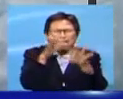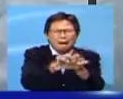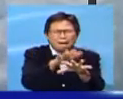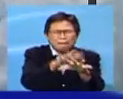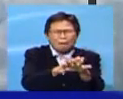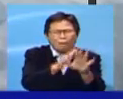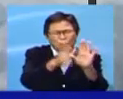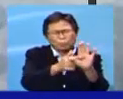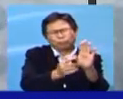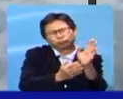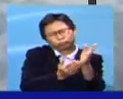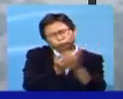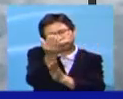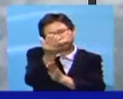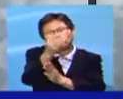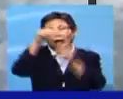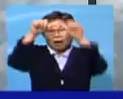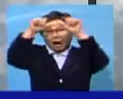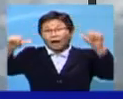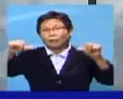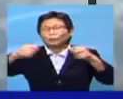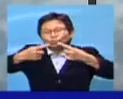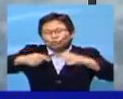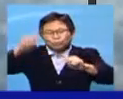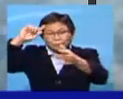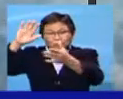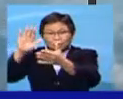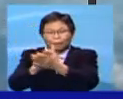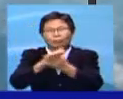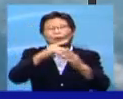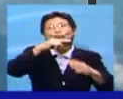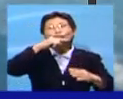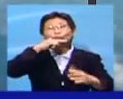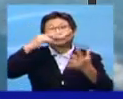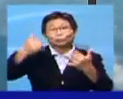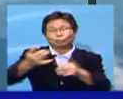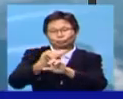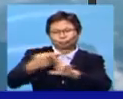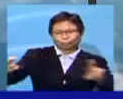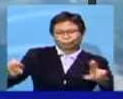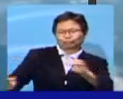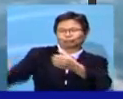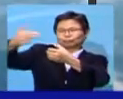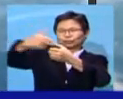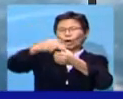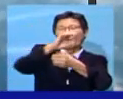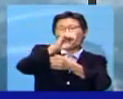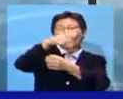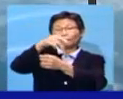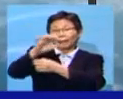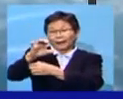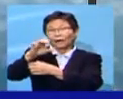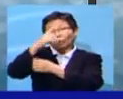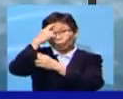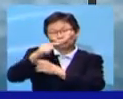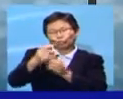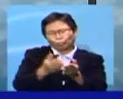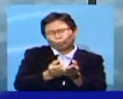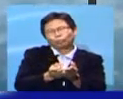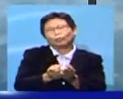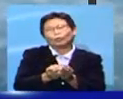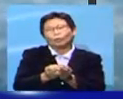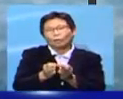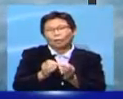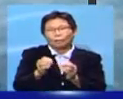berterusan meski Arab Saudi Cuba meyakinkan yang Rusia sedang bersedia menyertai OPEC dalam usaha melanjutkan